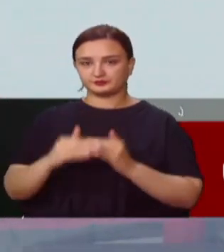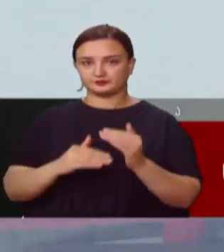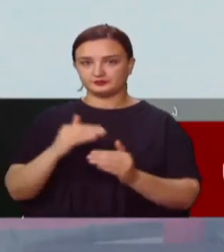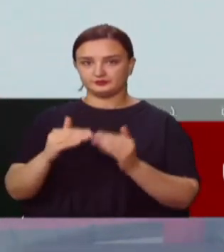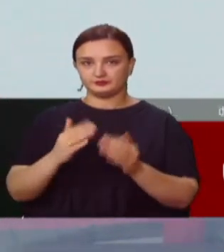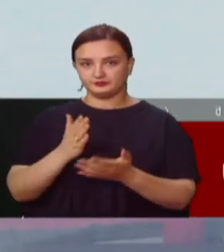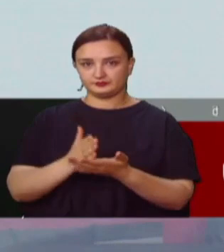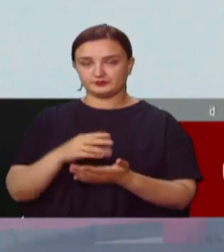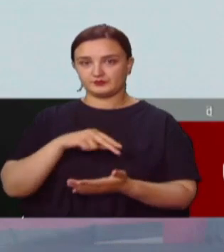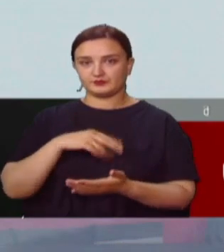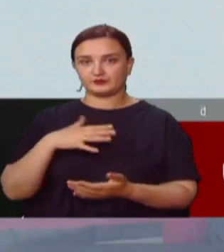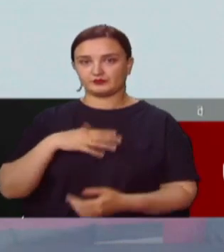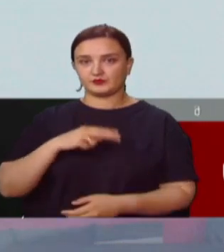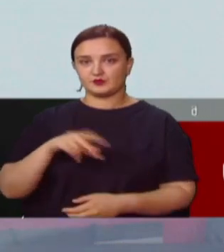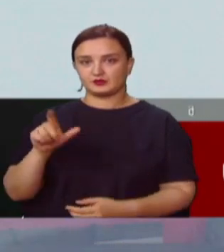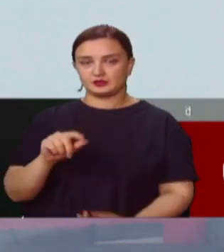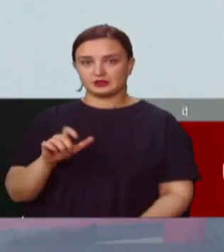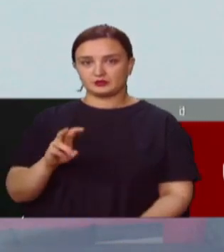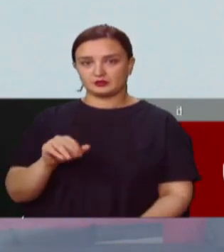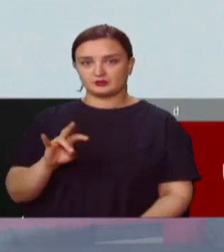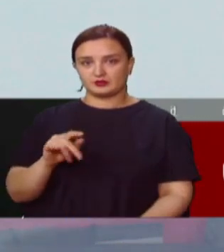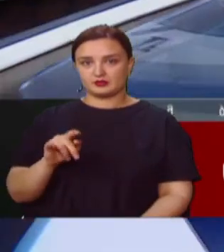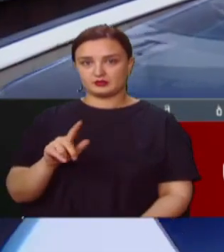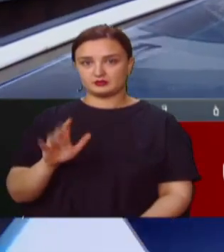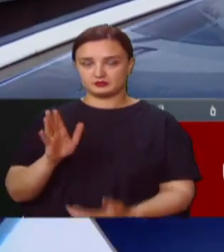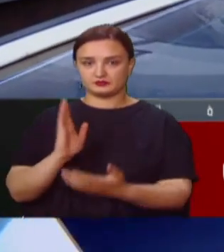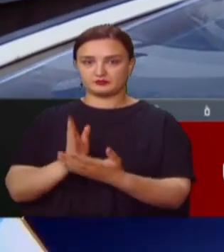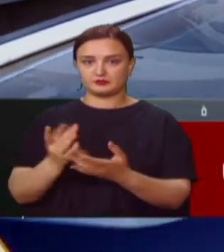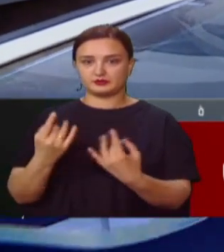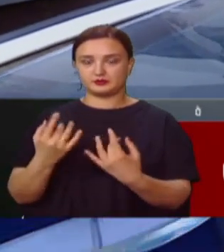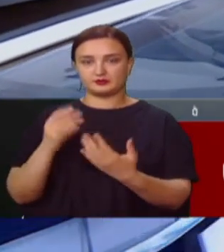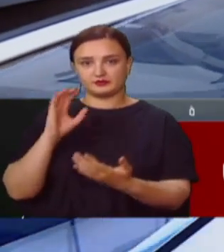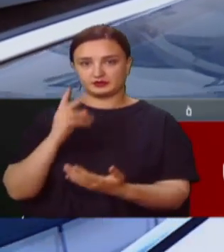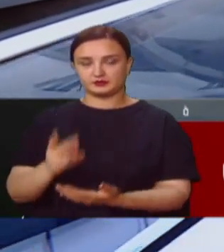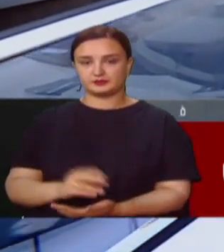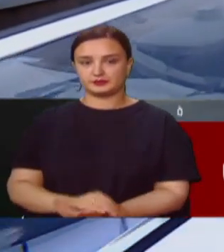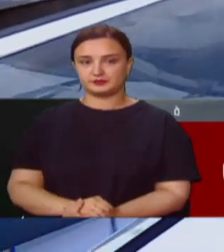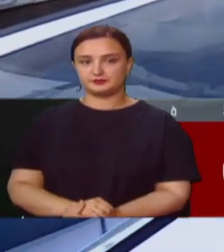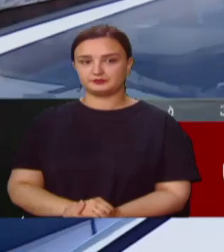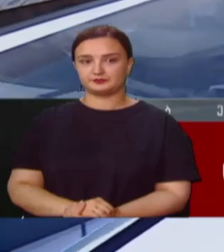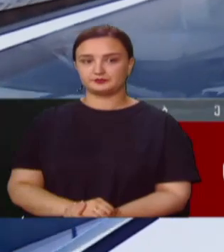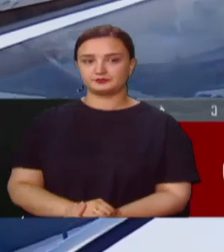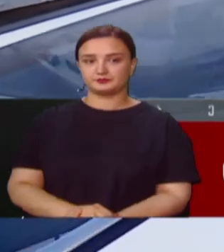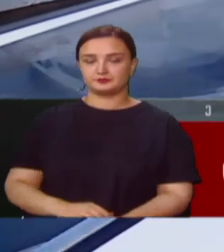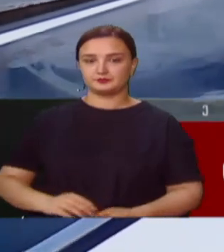ასახავს. პარლამენტიდან ჩემი კოლეგა თეონა მანაგაძე გვერდება პირდაპირ ეთერში. თეონა, გისმენთ.